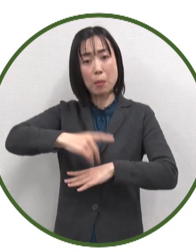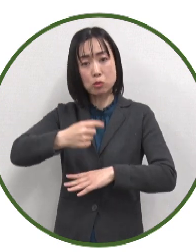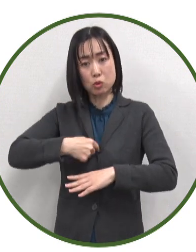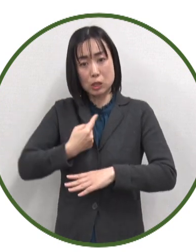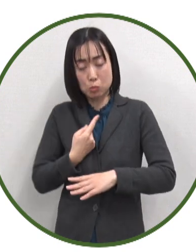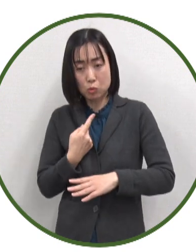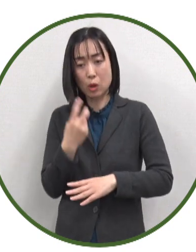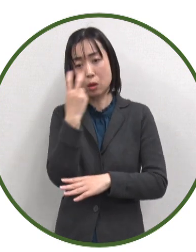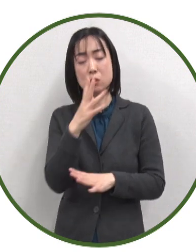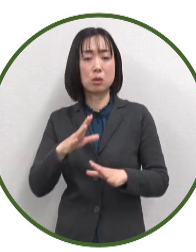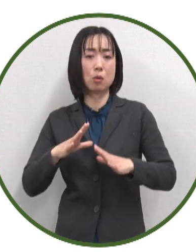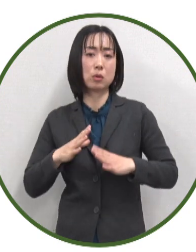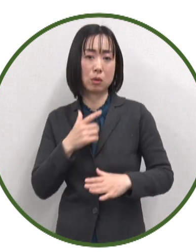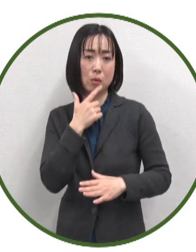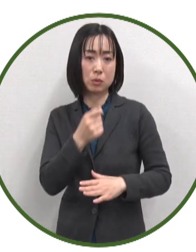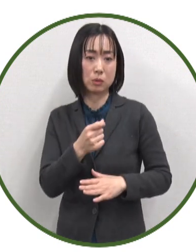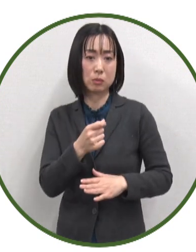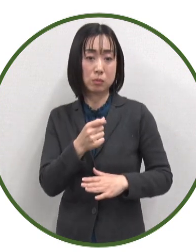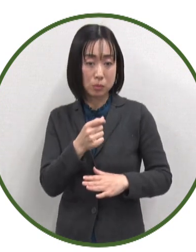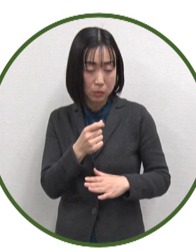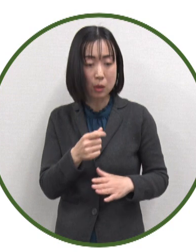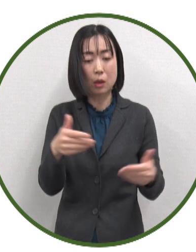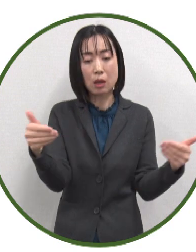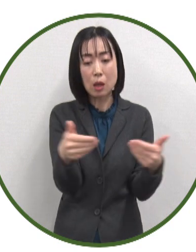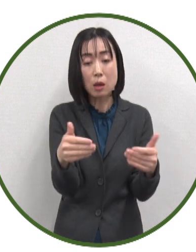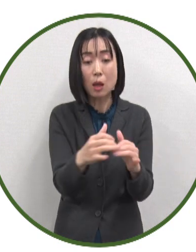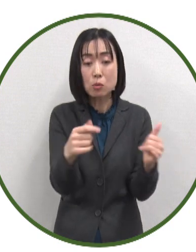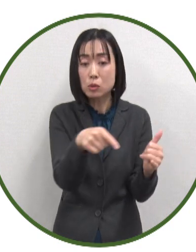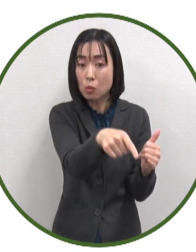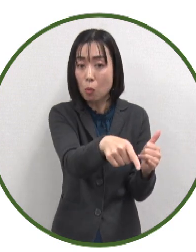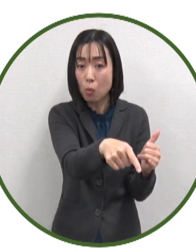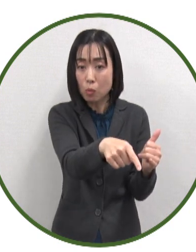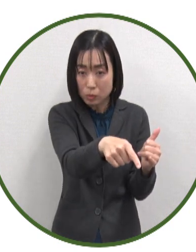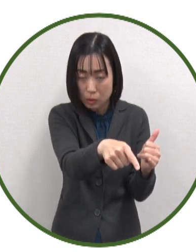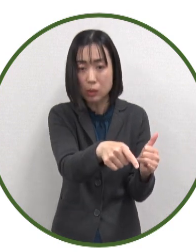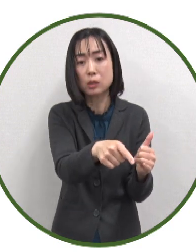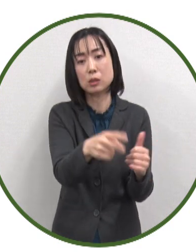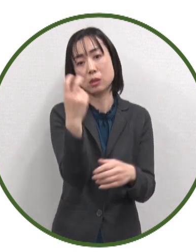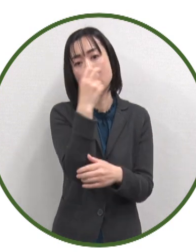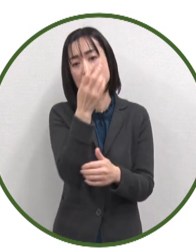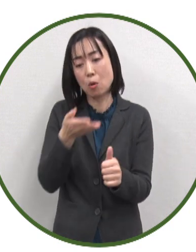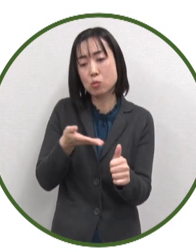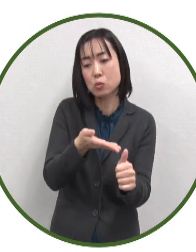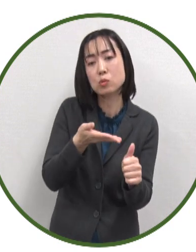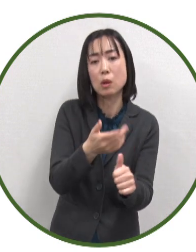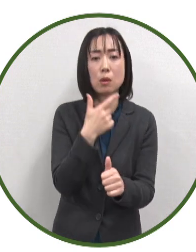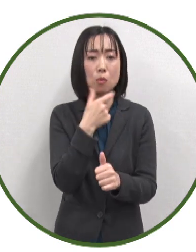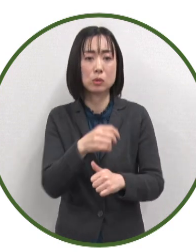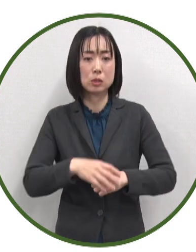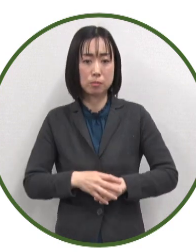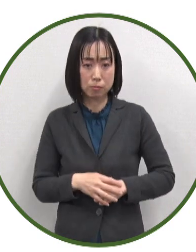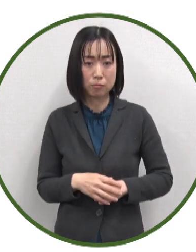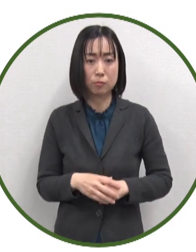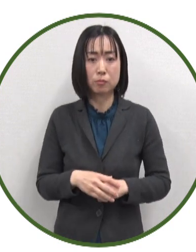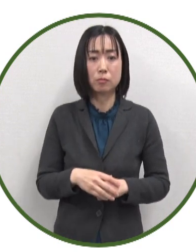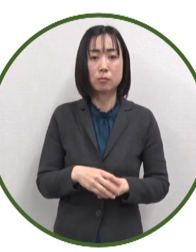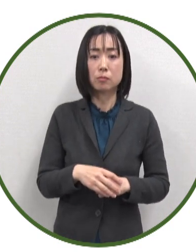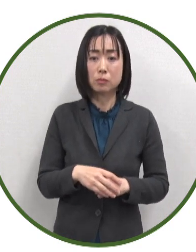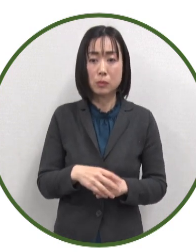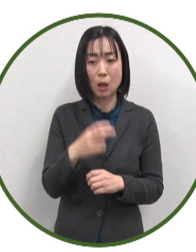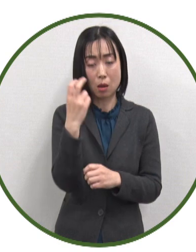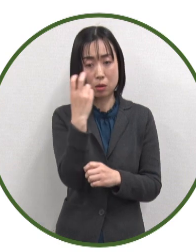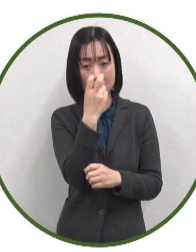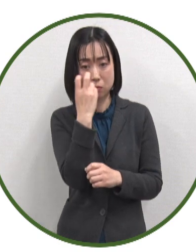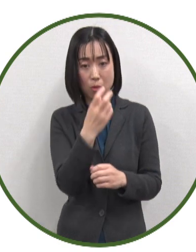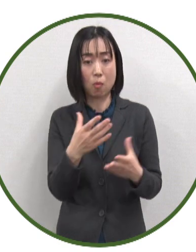従業員の方に検査を受けるように進めてください。検査の結果が陽性であれば対応に困るので